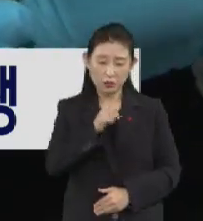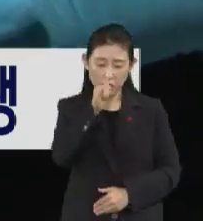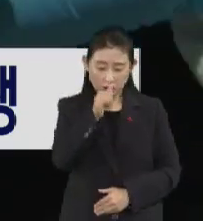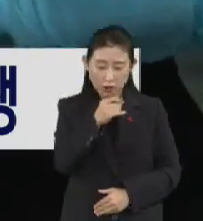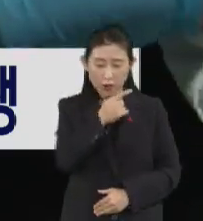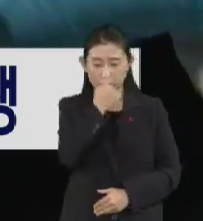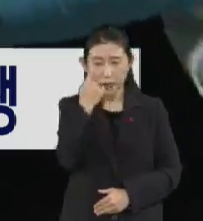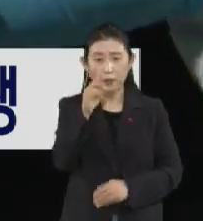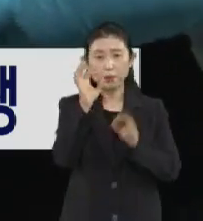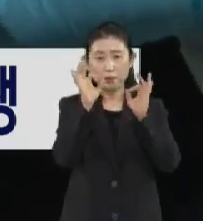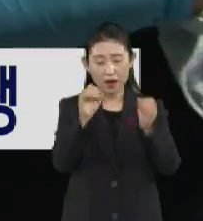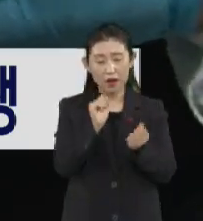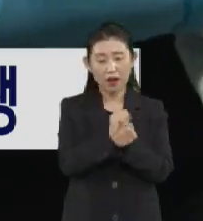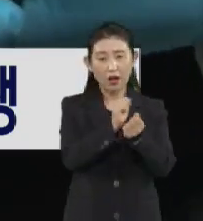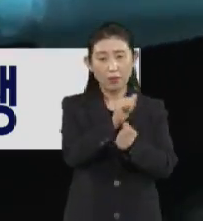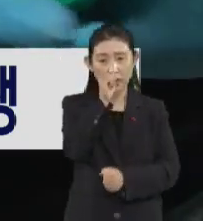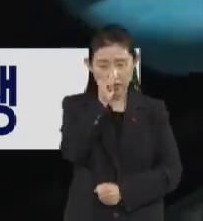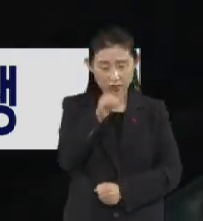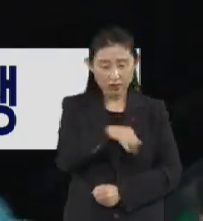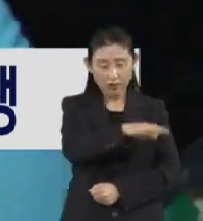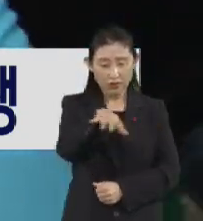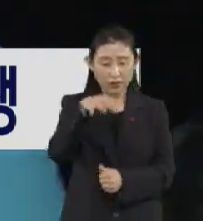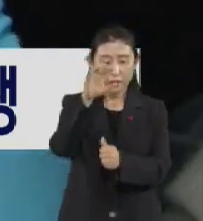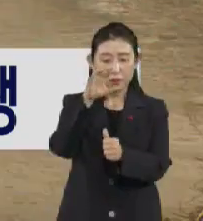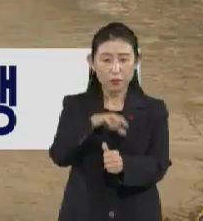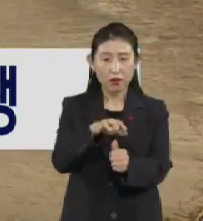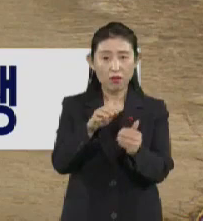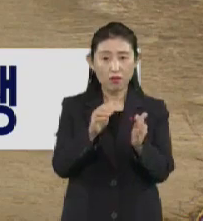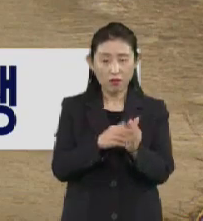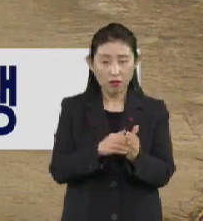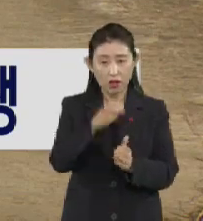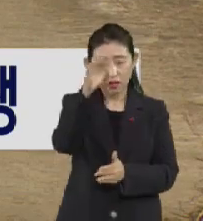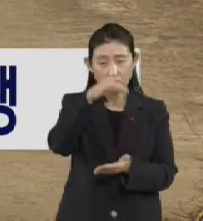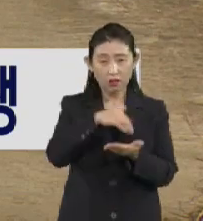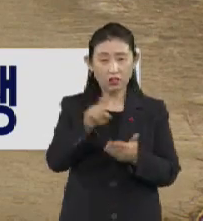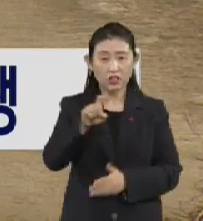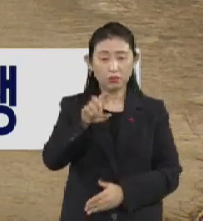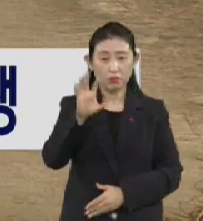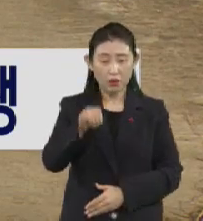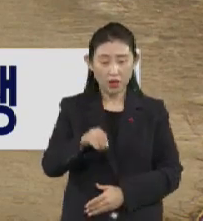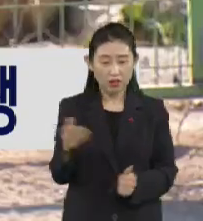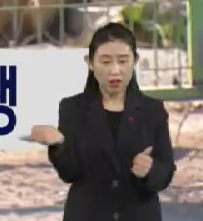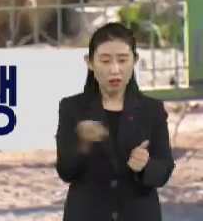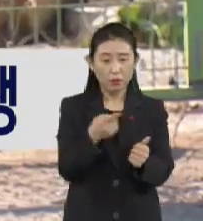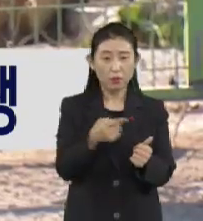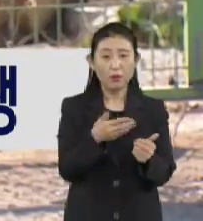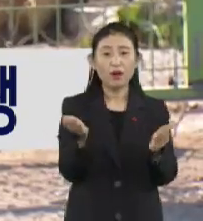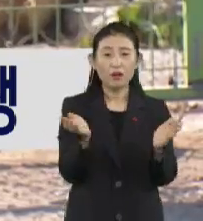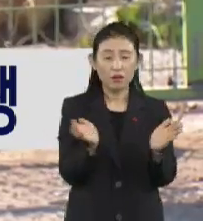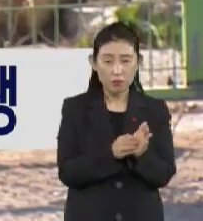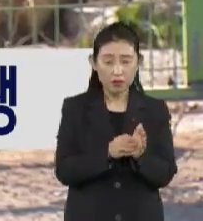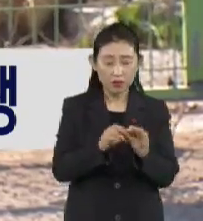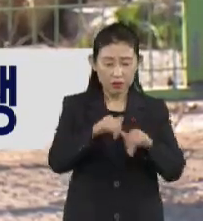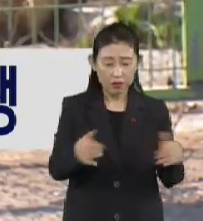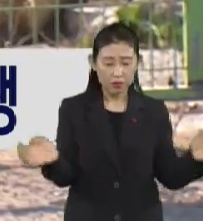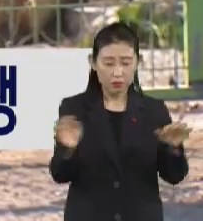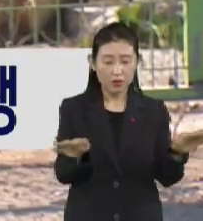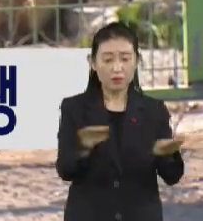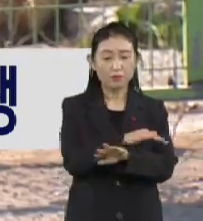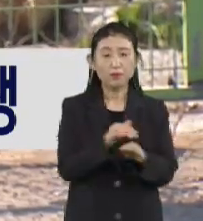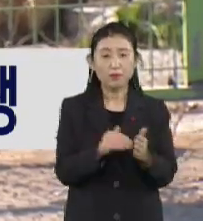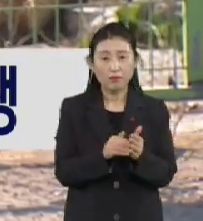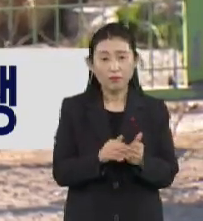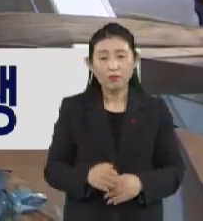확인하고 해당 농장에 대한 출입 통제와 함께 사육 중인 산란계 10만 마리를 예방적 차원에서 살처분했다고